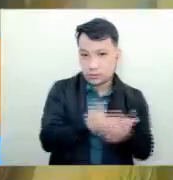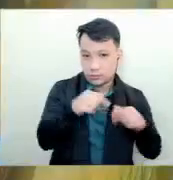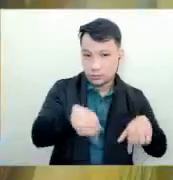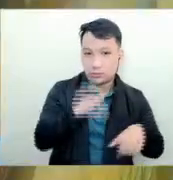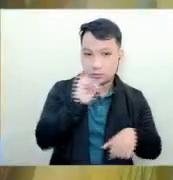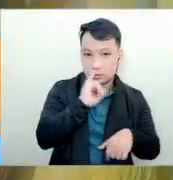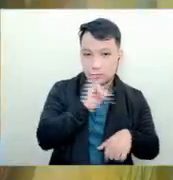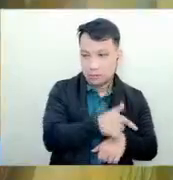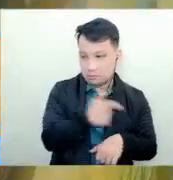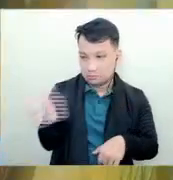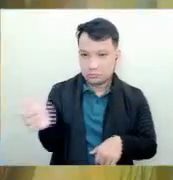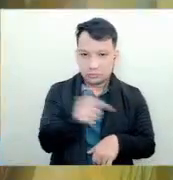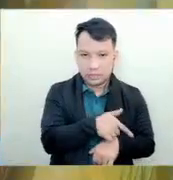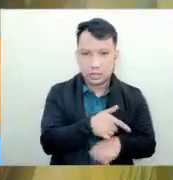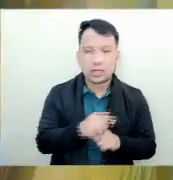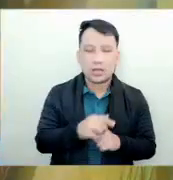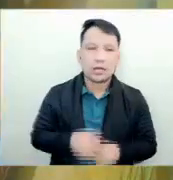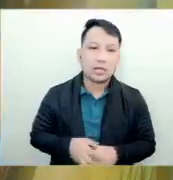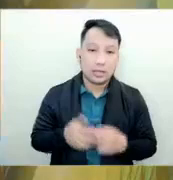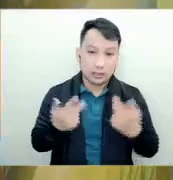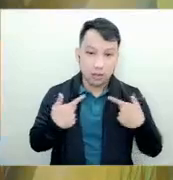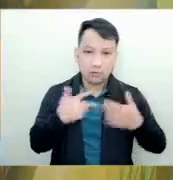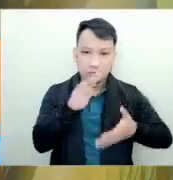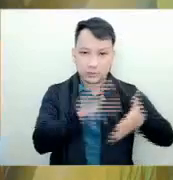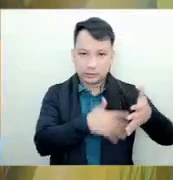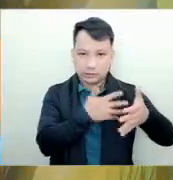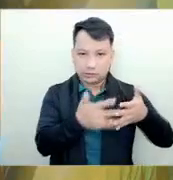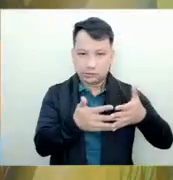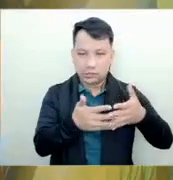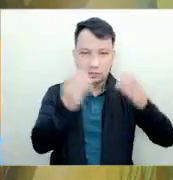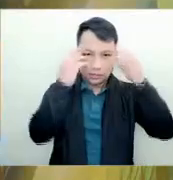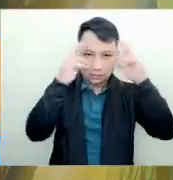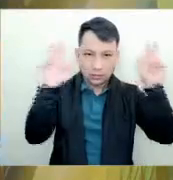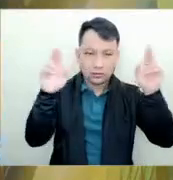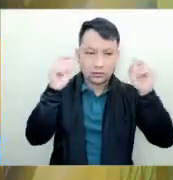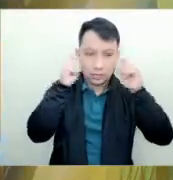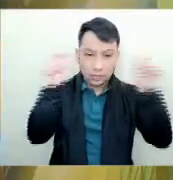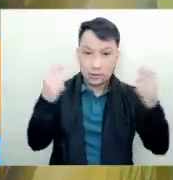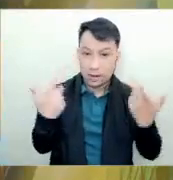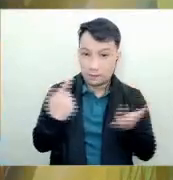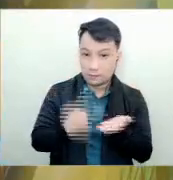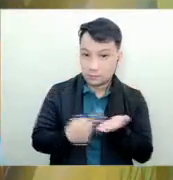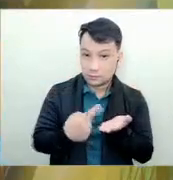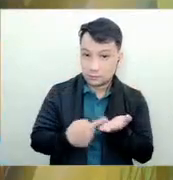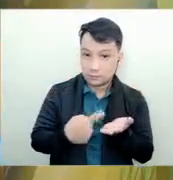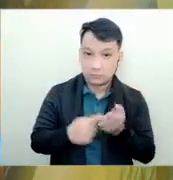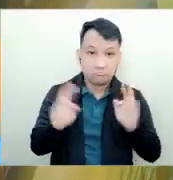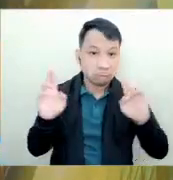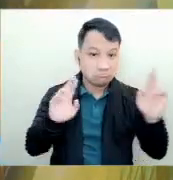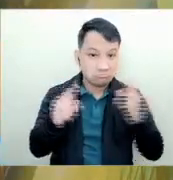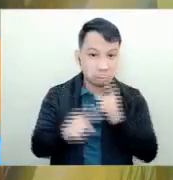So may mga nakaschedule na meeting with Mayor Treñas with the IATF ngayong umaga, tama? So ano bang inaasahan natin doon?